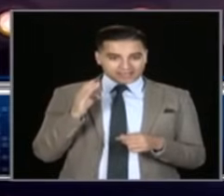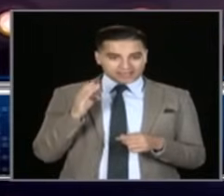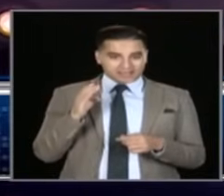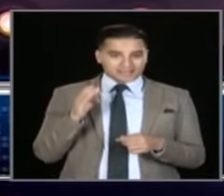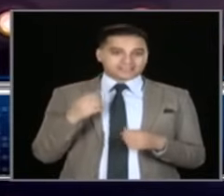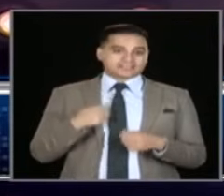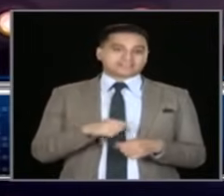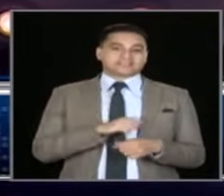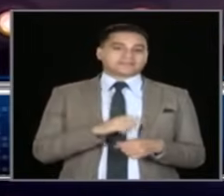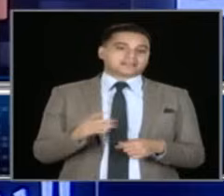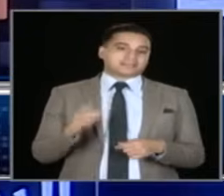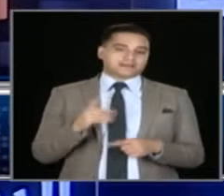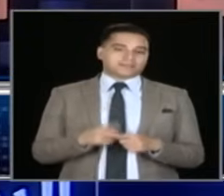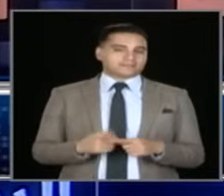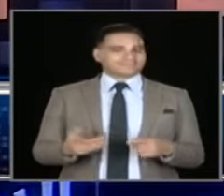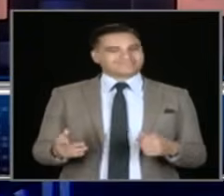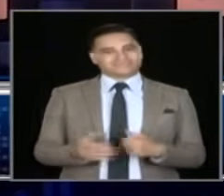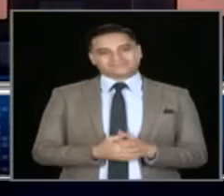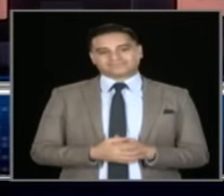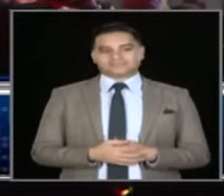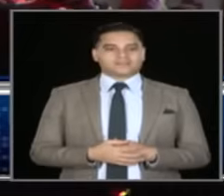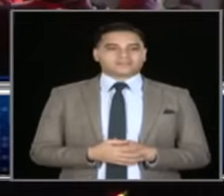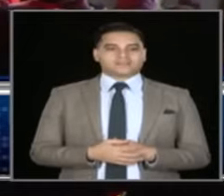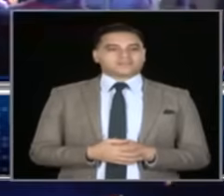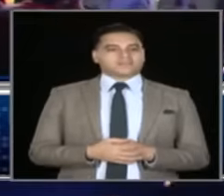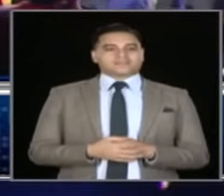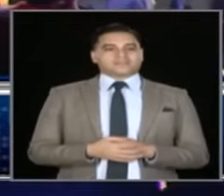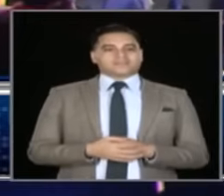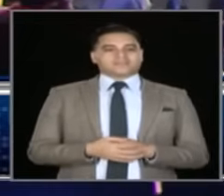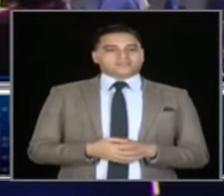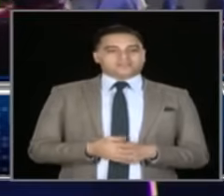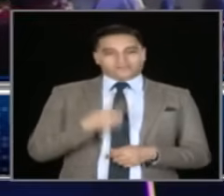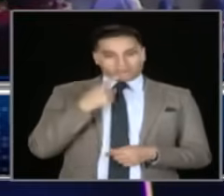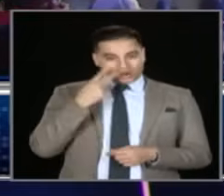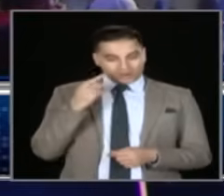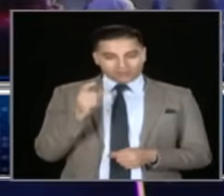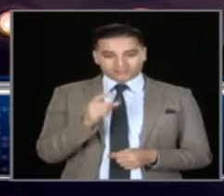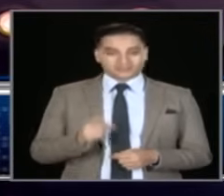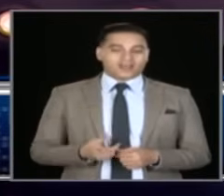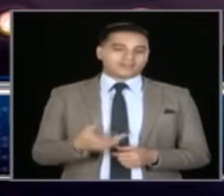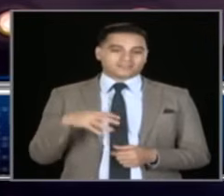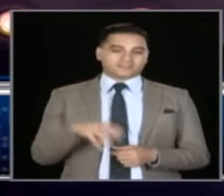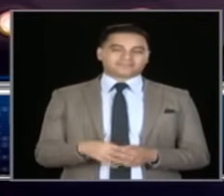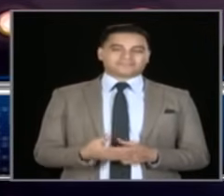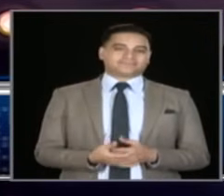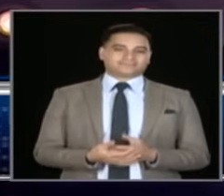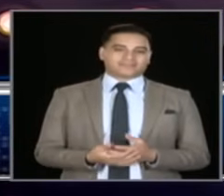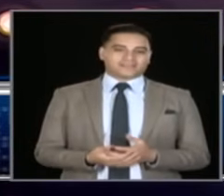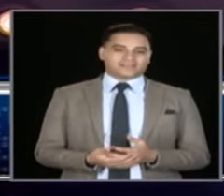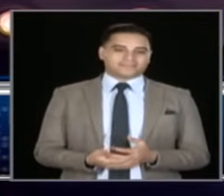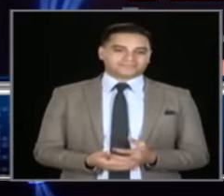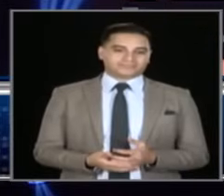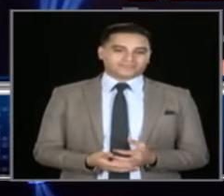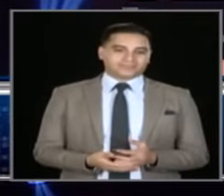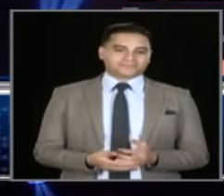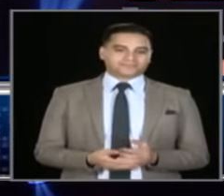في إسبانيا. إجابة خاطئة. هو مدينة إيطالية يا أحمد في الجنوب